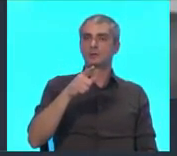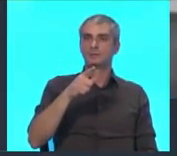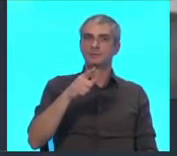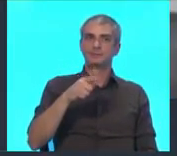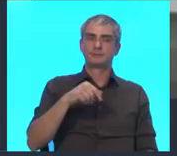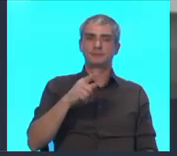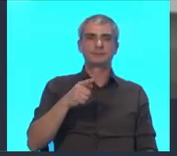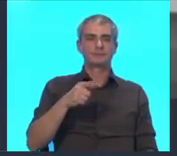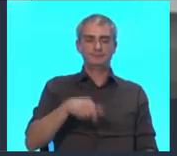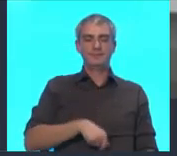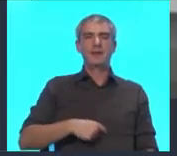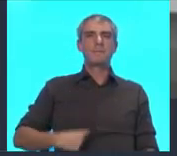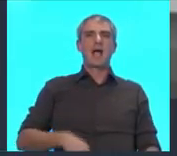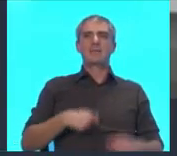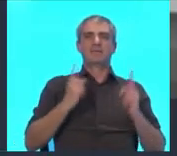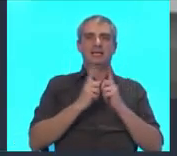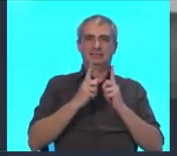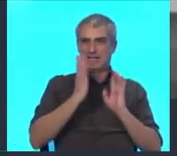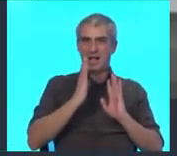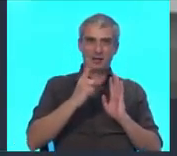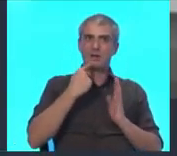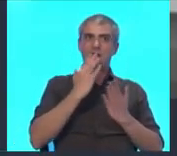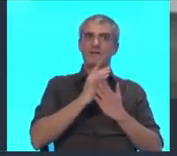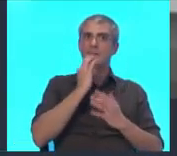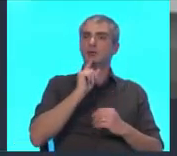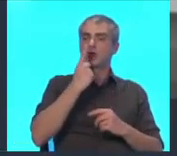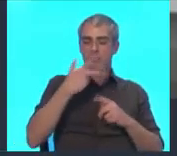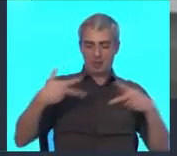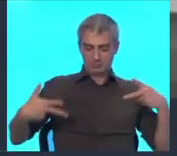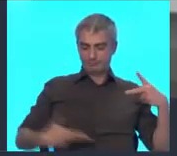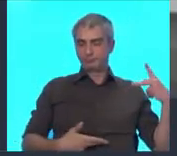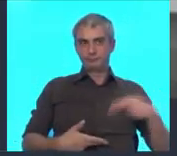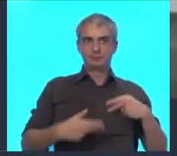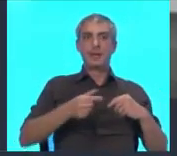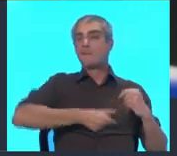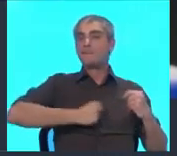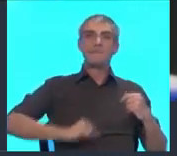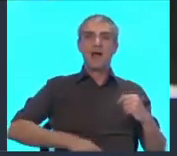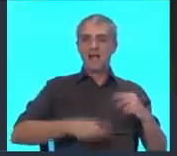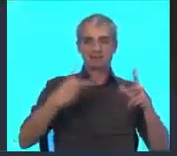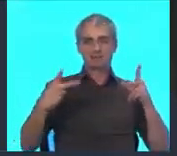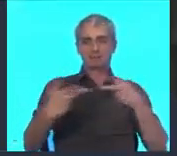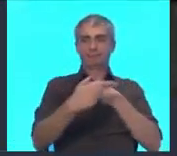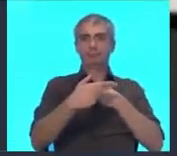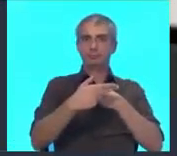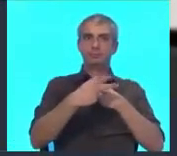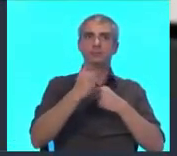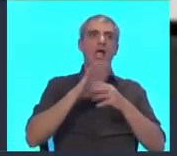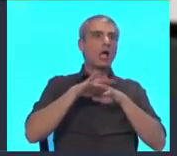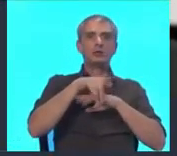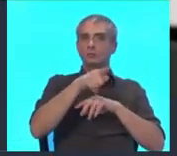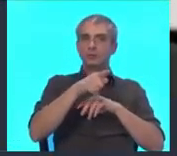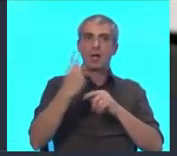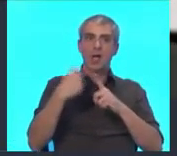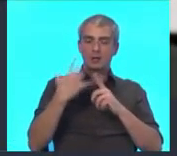תסמונת מעי הקצר, הוא בגיל שנה נותח וקרטו לו את כל המעי הגס. שבעצם ההשלכות של זה, שעד היום